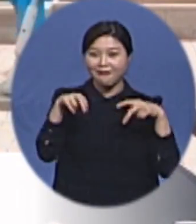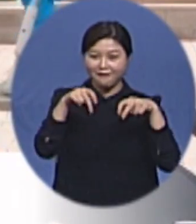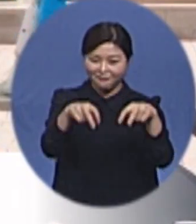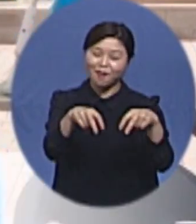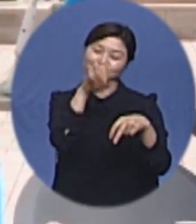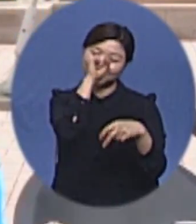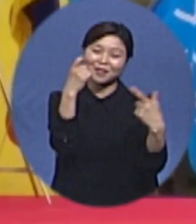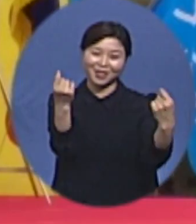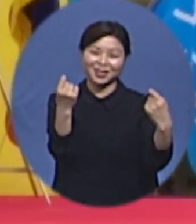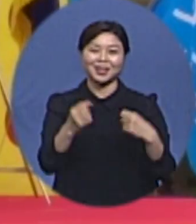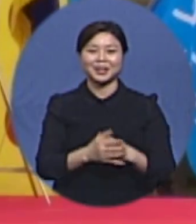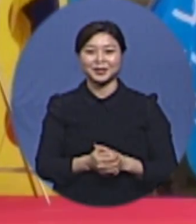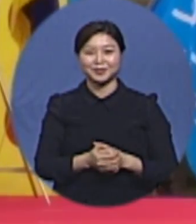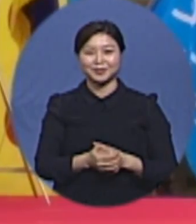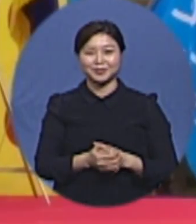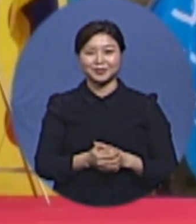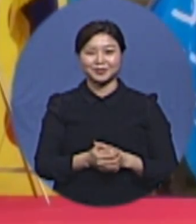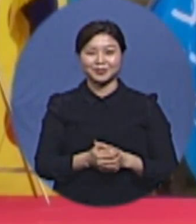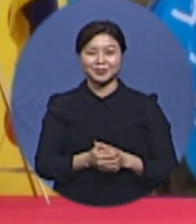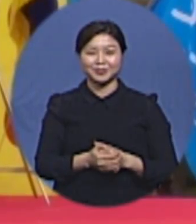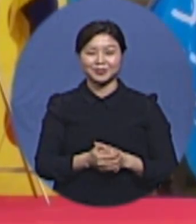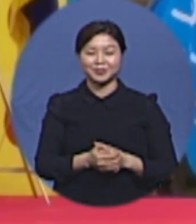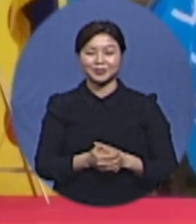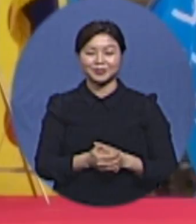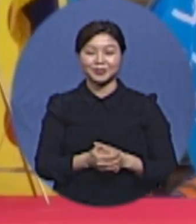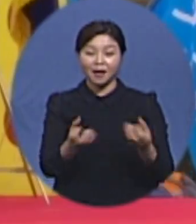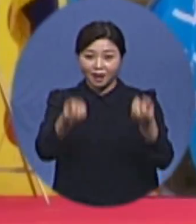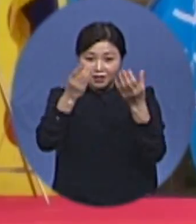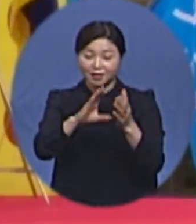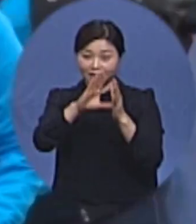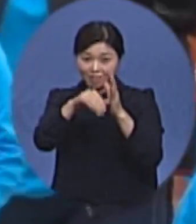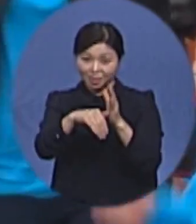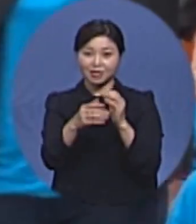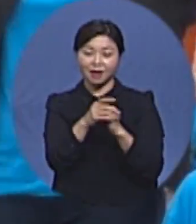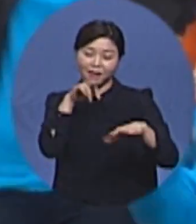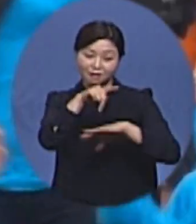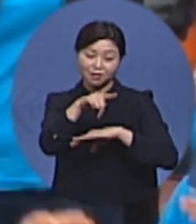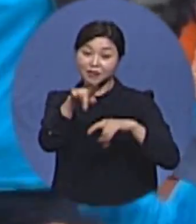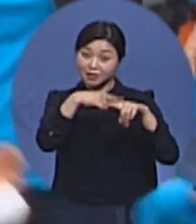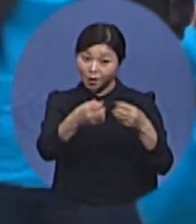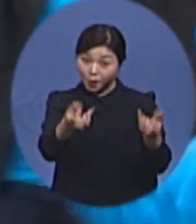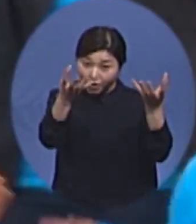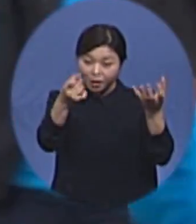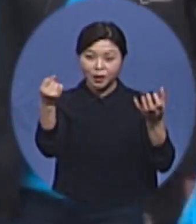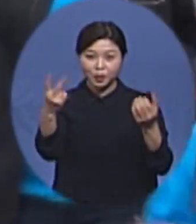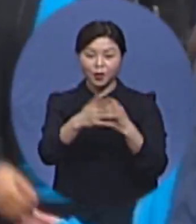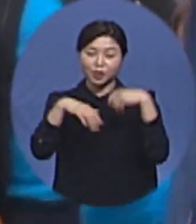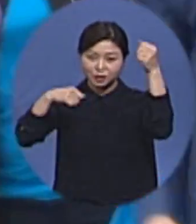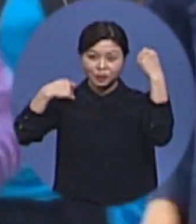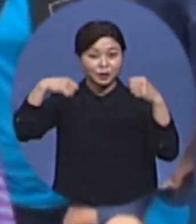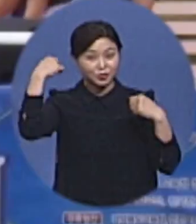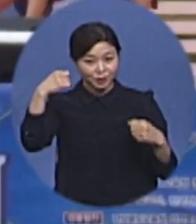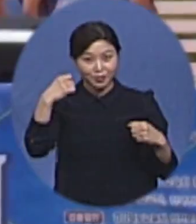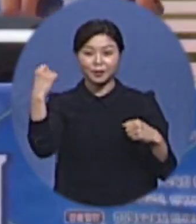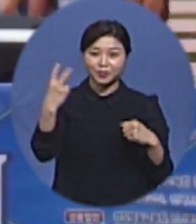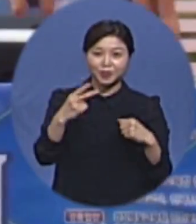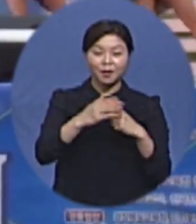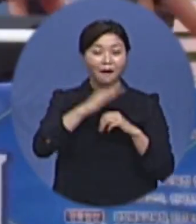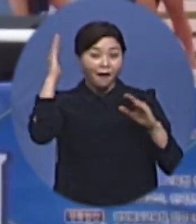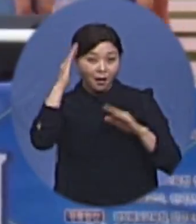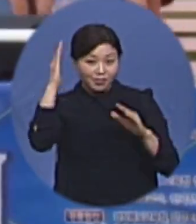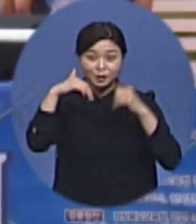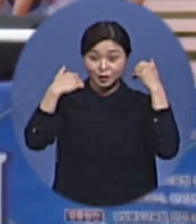했으면 좋겠습니다. 특히 이날 행사에는 걷기 대회뿐만 아니라 에어로빅과 학생들의 댄스